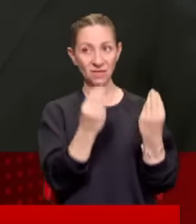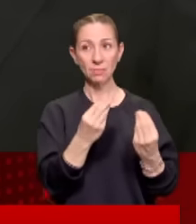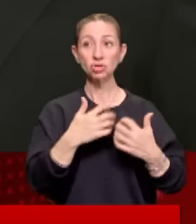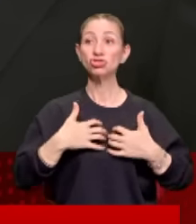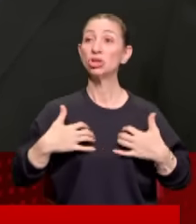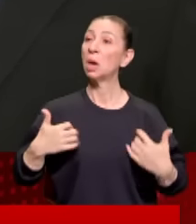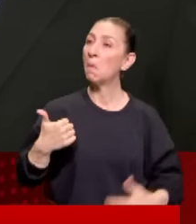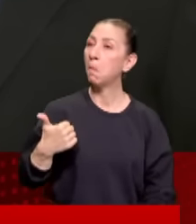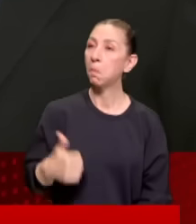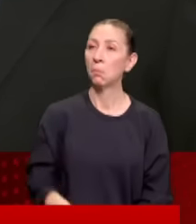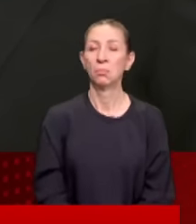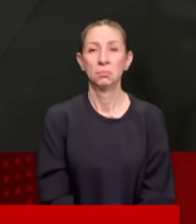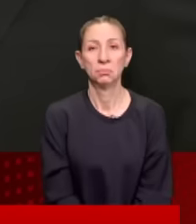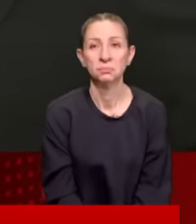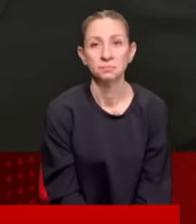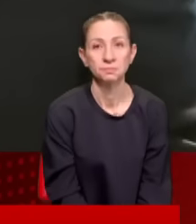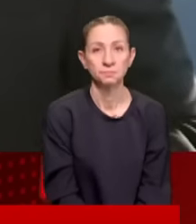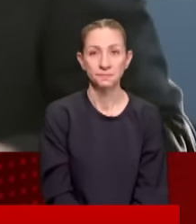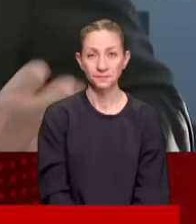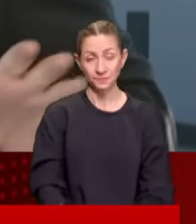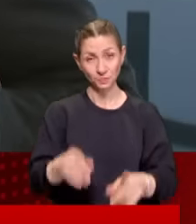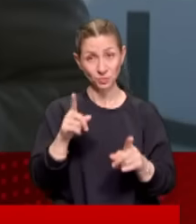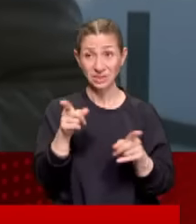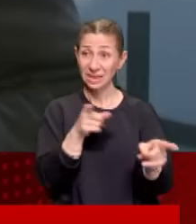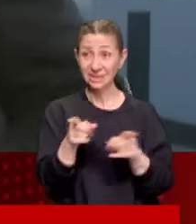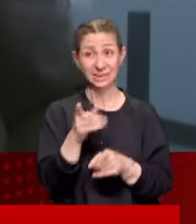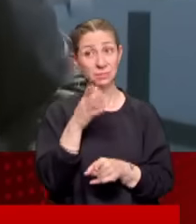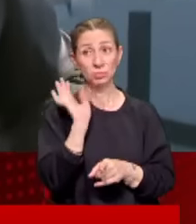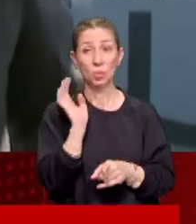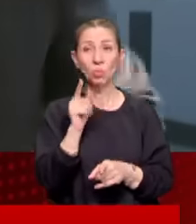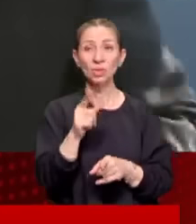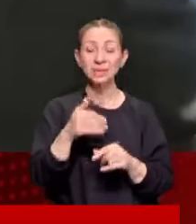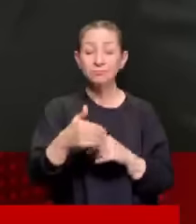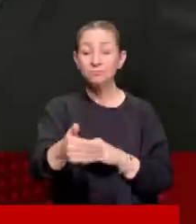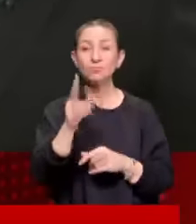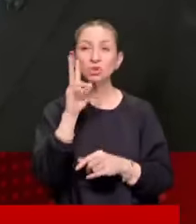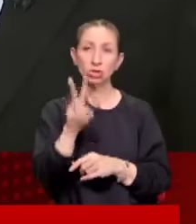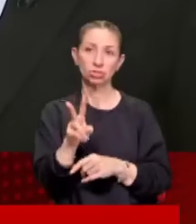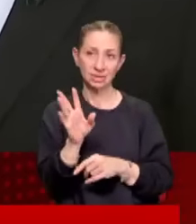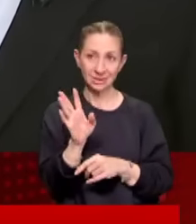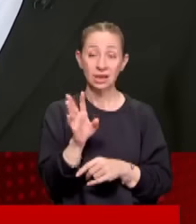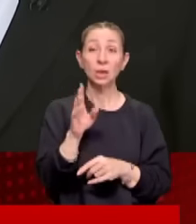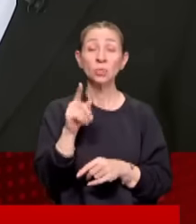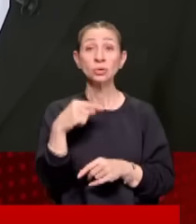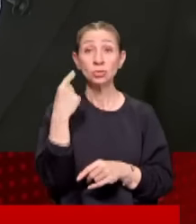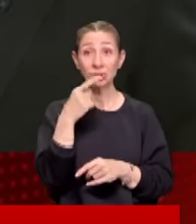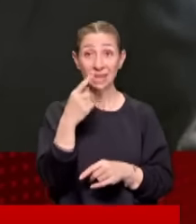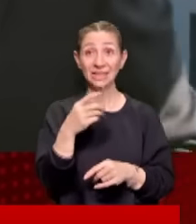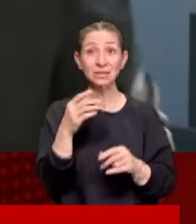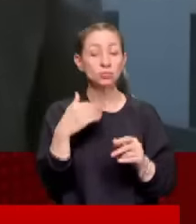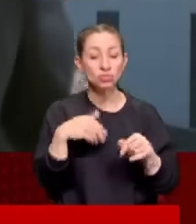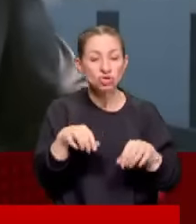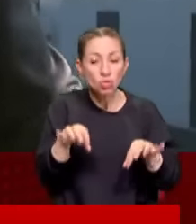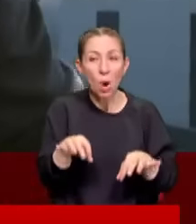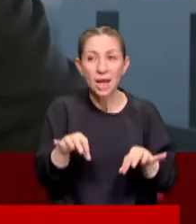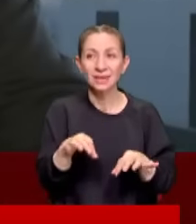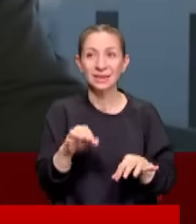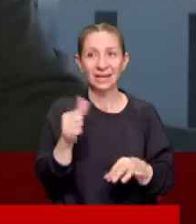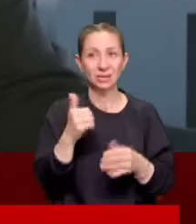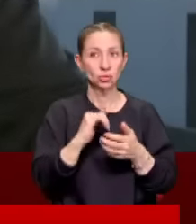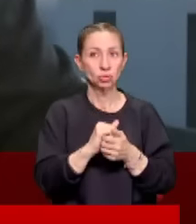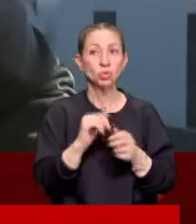cüretine de karşı karşıyayız. Bunların hangisi bilmiyorum. Bunları ilerleyen süreçte göreceğiz. Dolayısıyla geldiğimiz noktada değerli